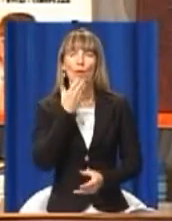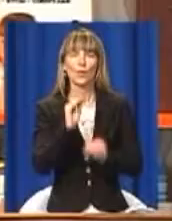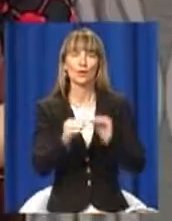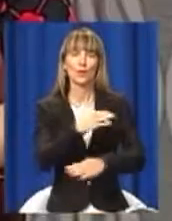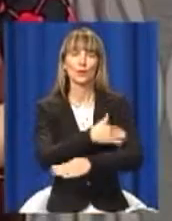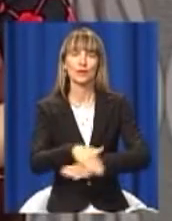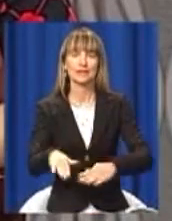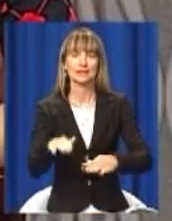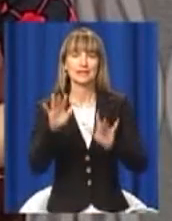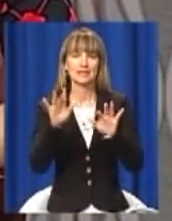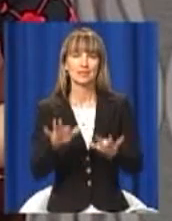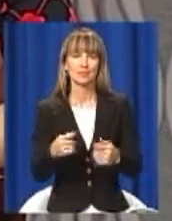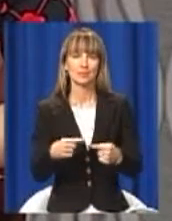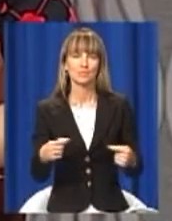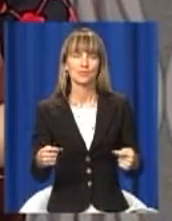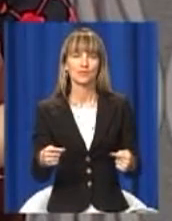вулиці сніжками?